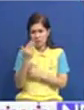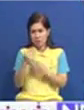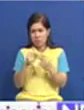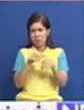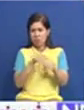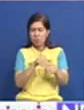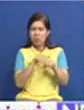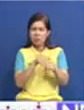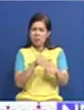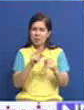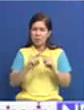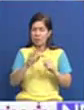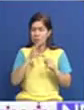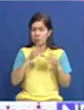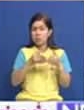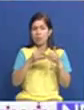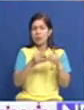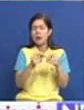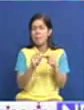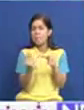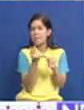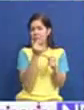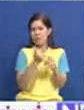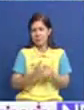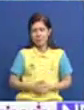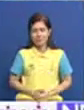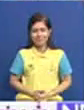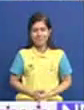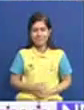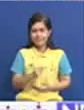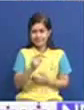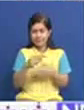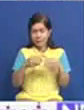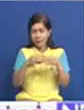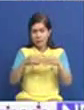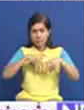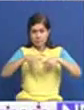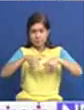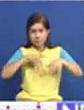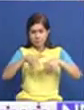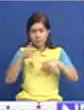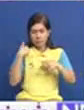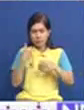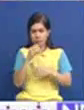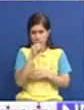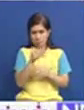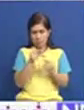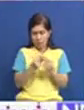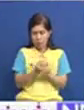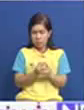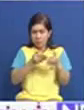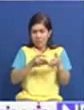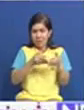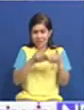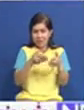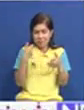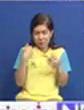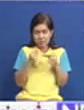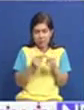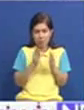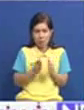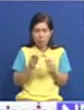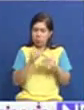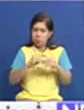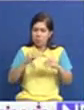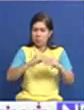แต่ข้างเรือเนี่ยแป๊บเดียวก็มาถึงแล้วครับ เพราะผู้โดยสารทางเรือเพิ่มมากขึ้นการค้าขายริมคลองแสนแสบก็คึก